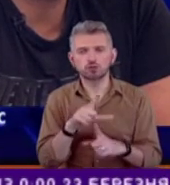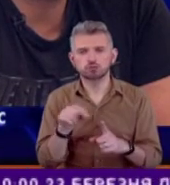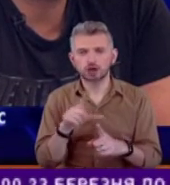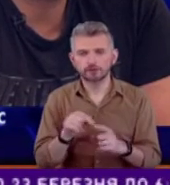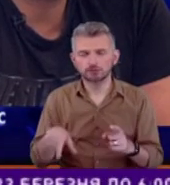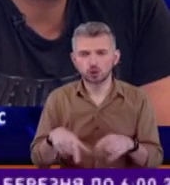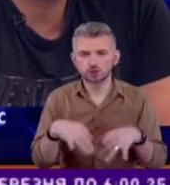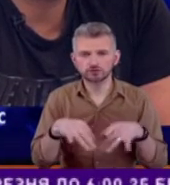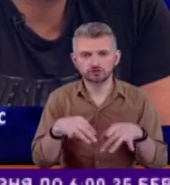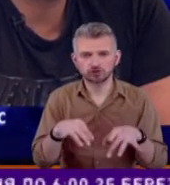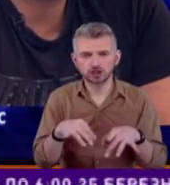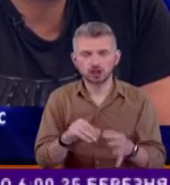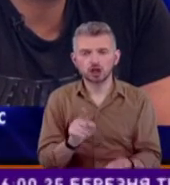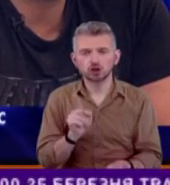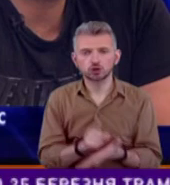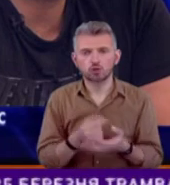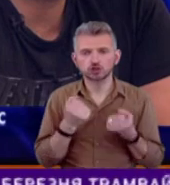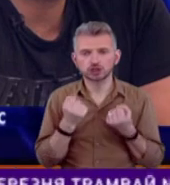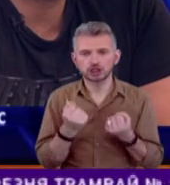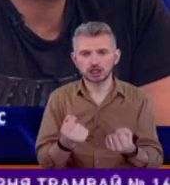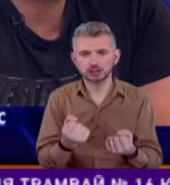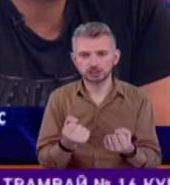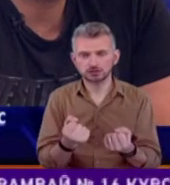дорожного движения должен ездить